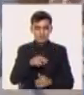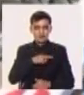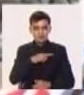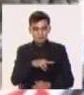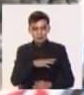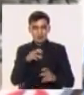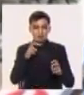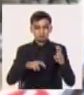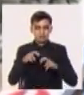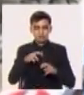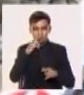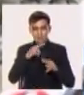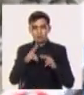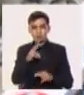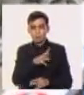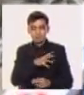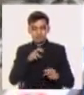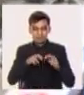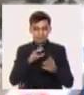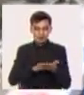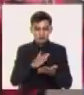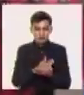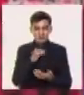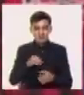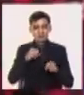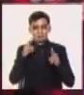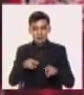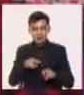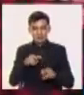Продолжается поиск пропавших без вести. Для этого даже создали